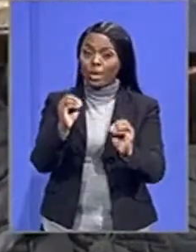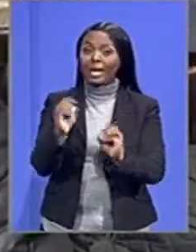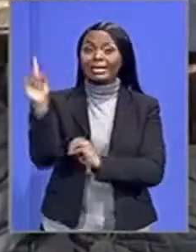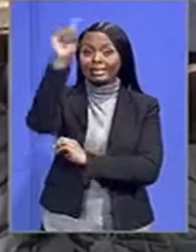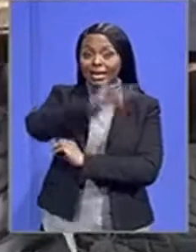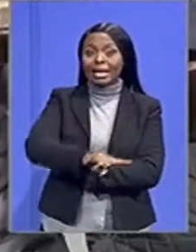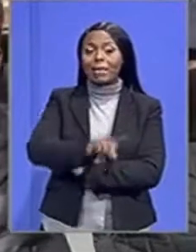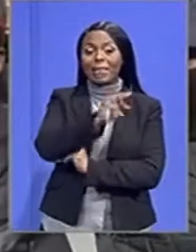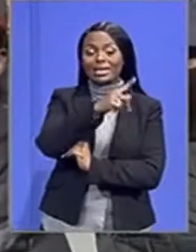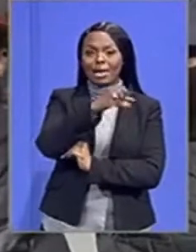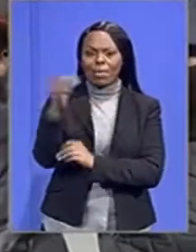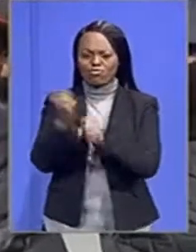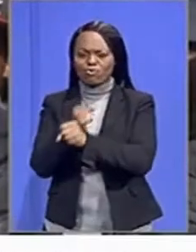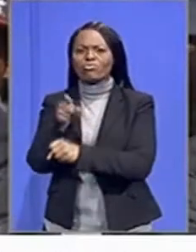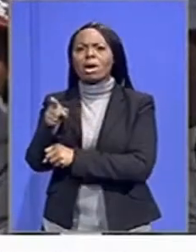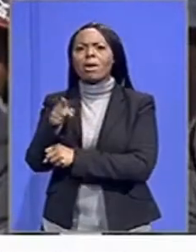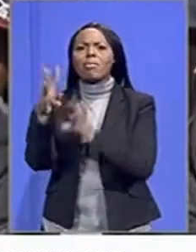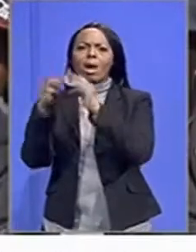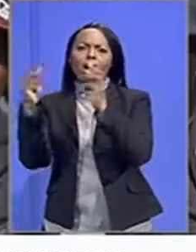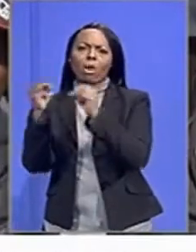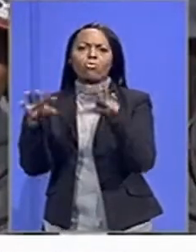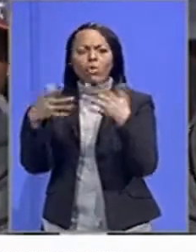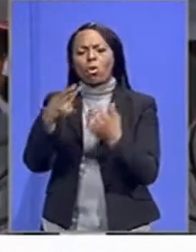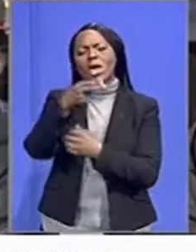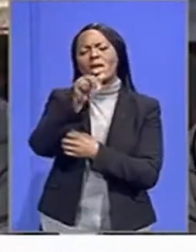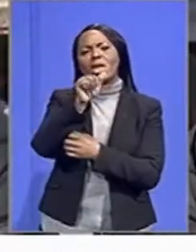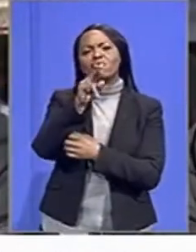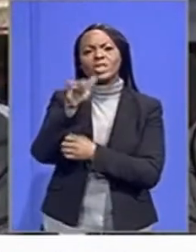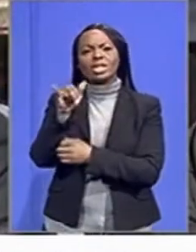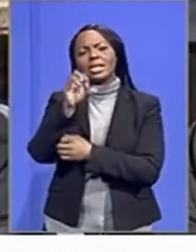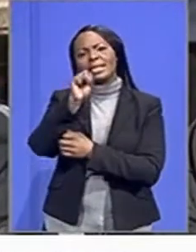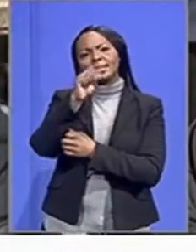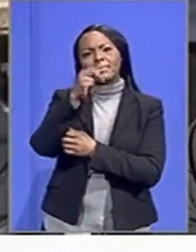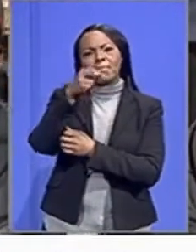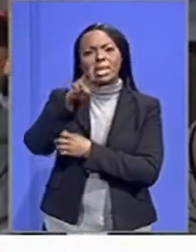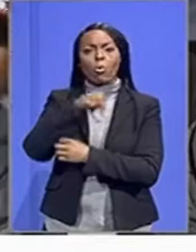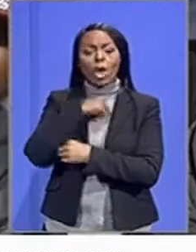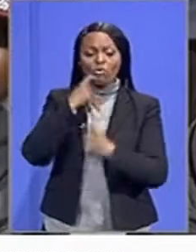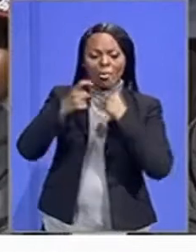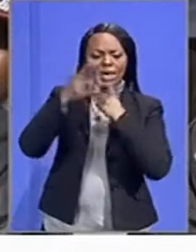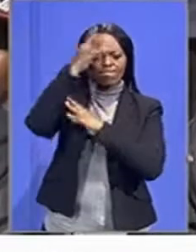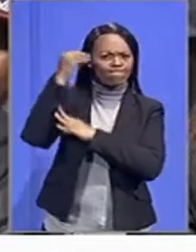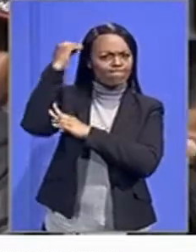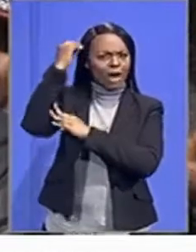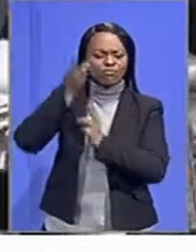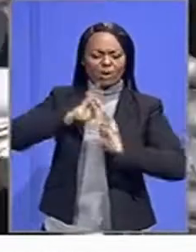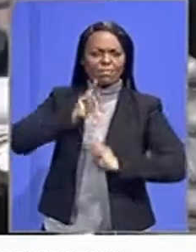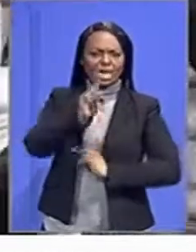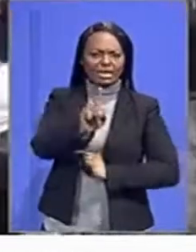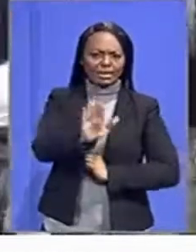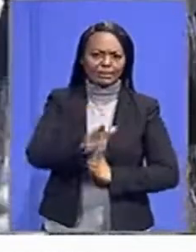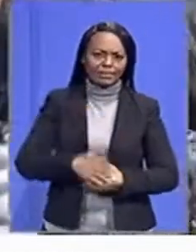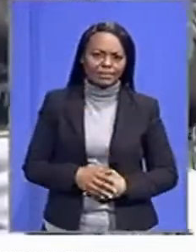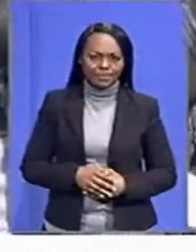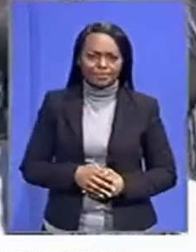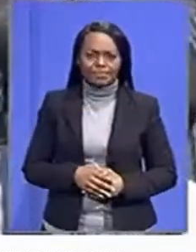e tla ba Mangaung, matjhabe e tla ba Harry Smith if ba sa nke ditletlebo tsa setjhaba. Lefapha la